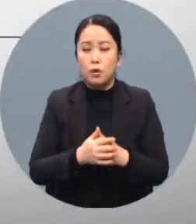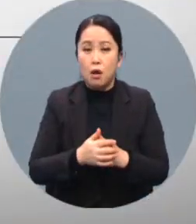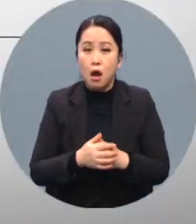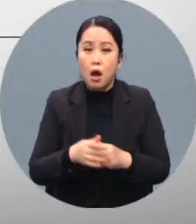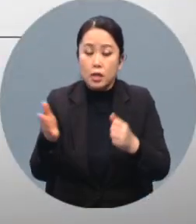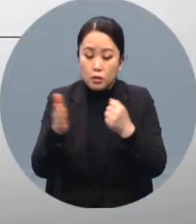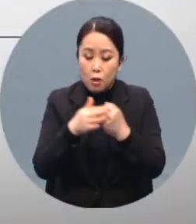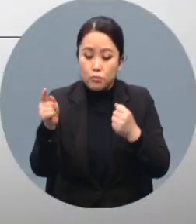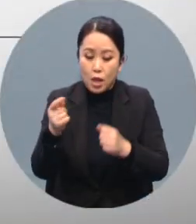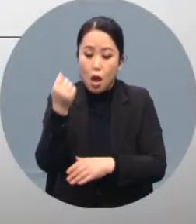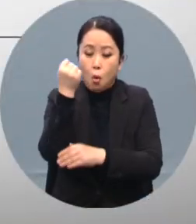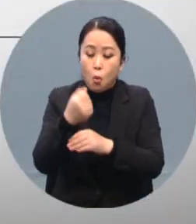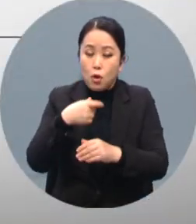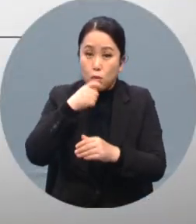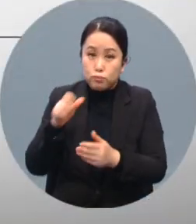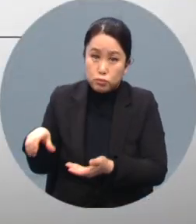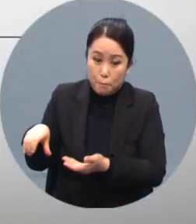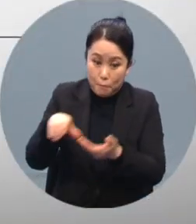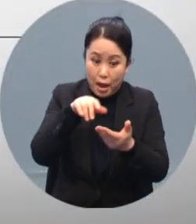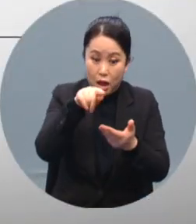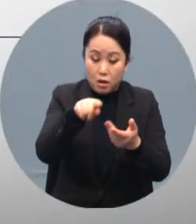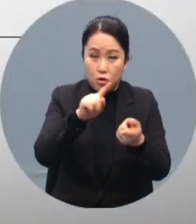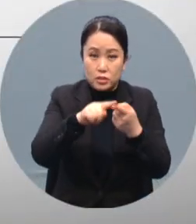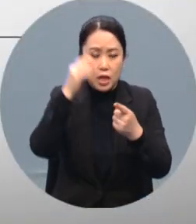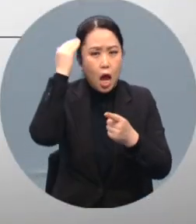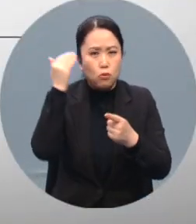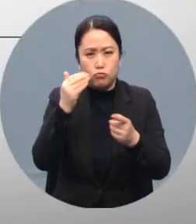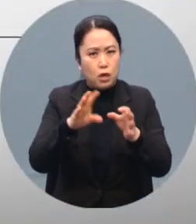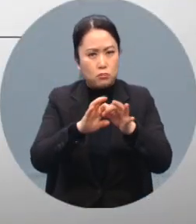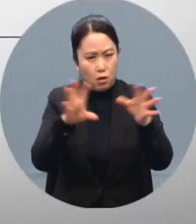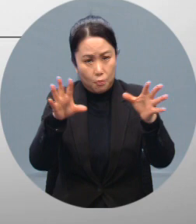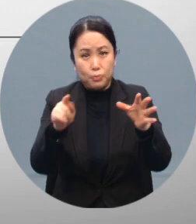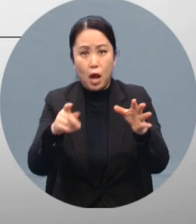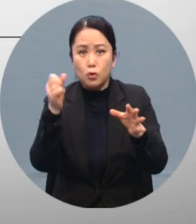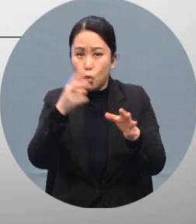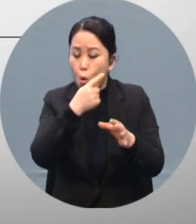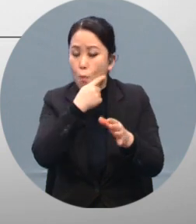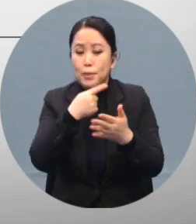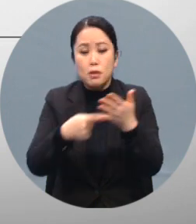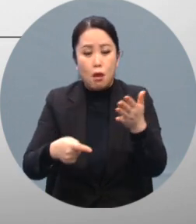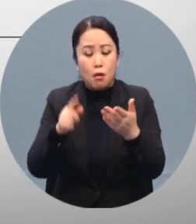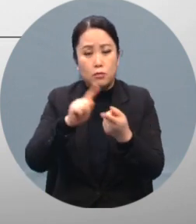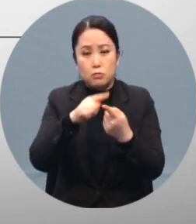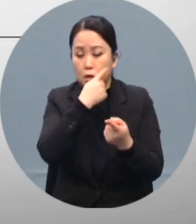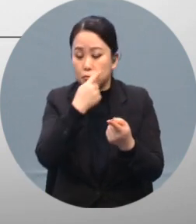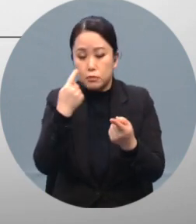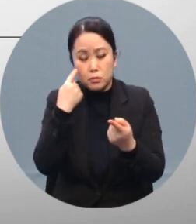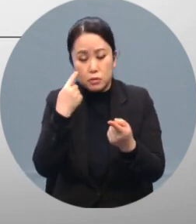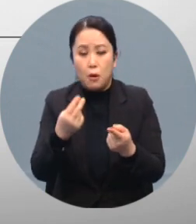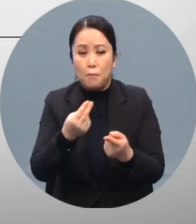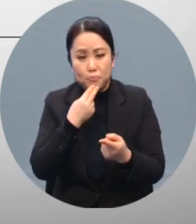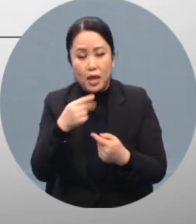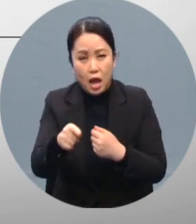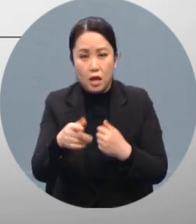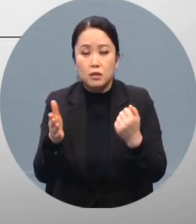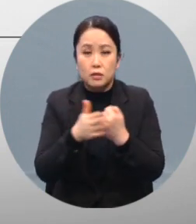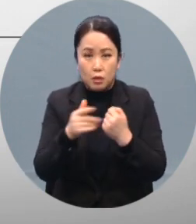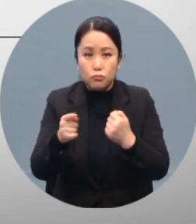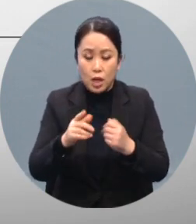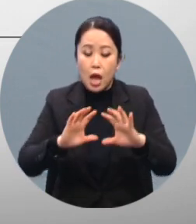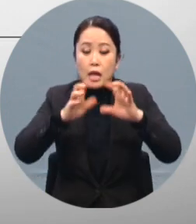방출은 대한민국과 실질적 관련이 없고 그로 인한 피해를 입증할 수도 없다며 당사자들 사이 국가가